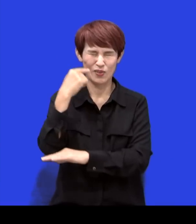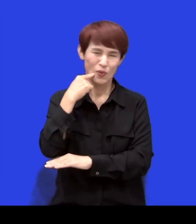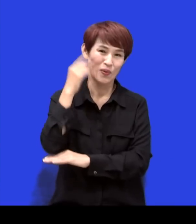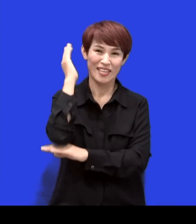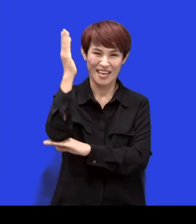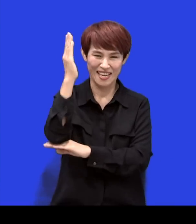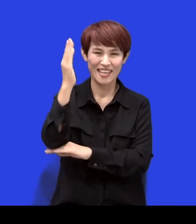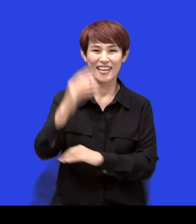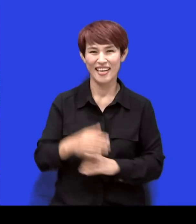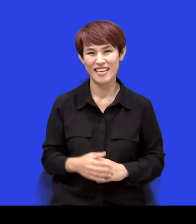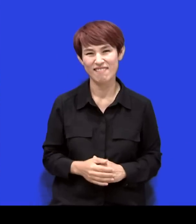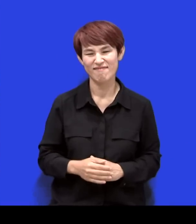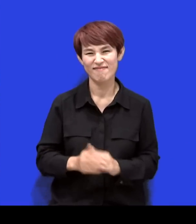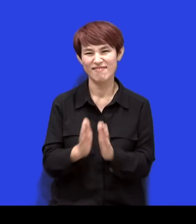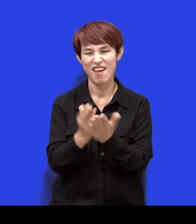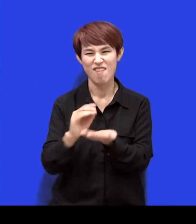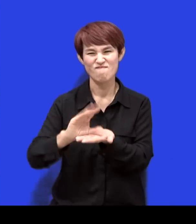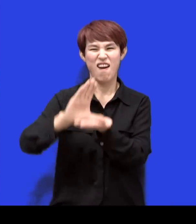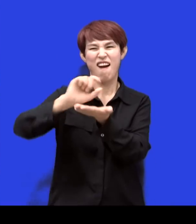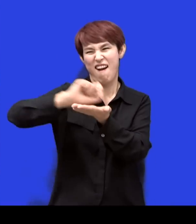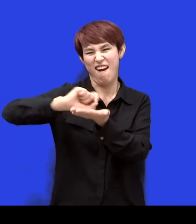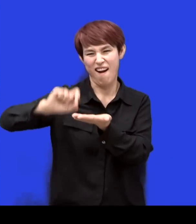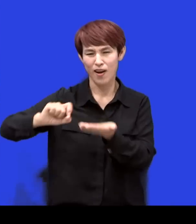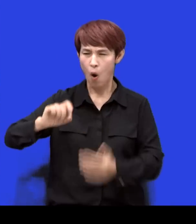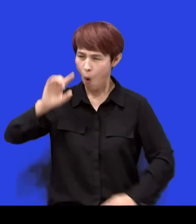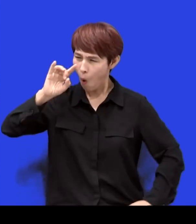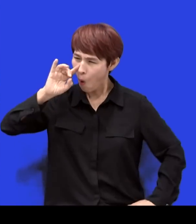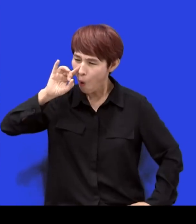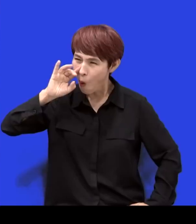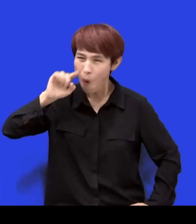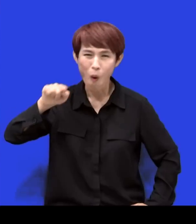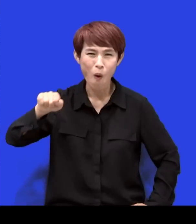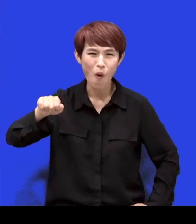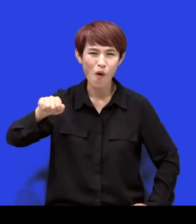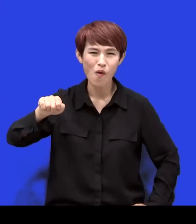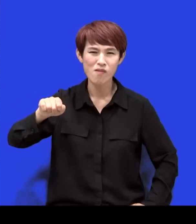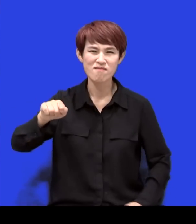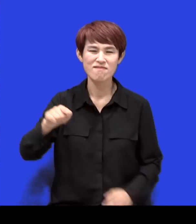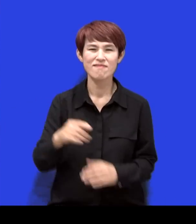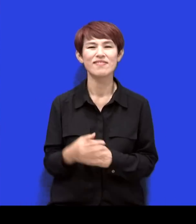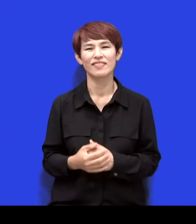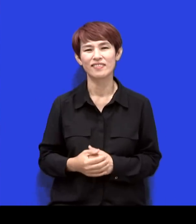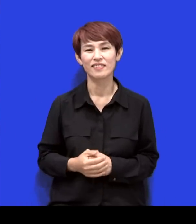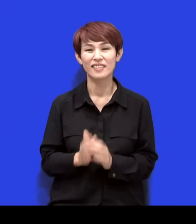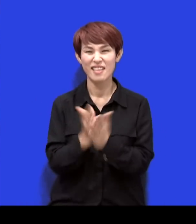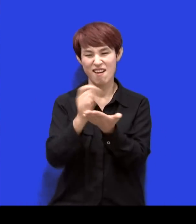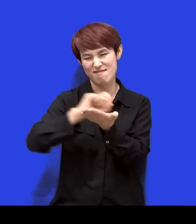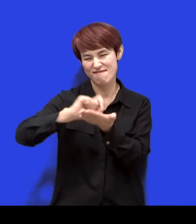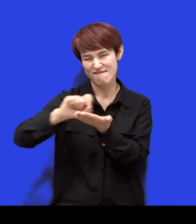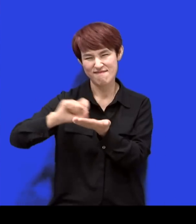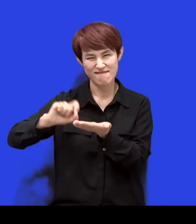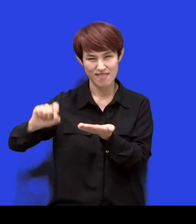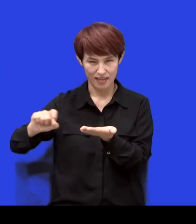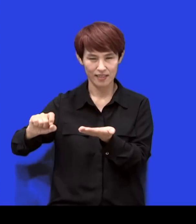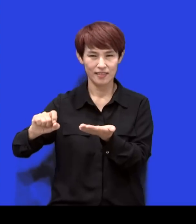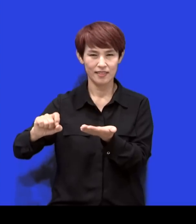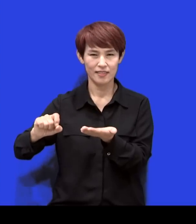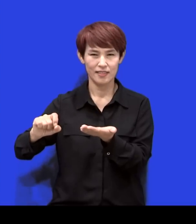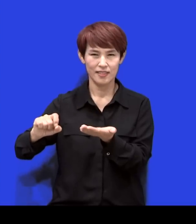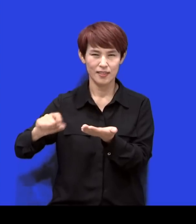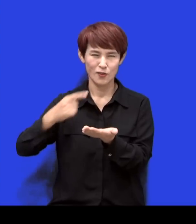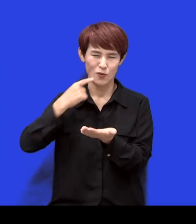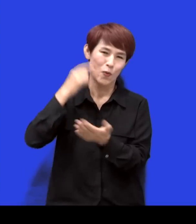막 반전도 어마어마하고 나 막 그게 궁금한데. 예, 그런 걸 막 집어넣었어요. 네. 예, 그러니까 굉장히 좀 저도